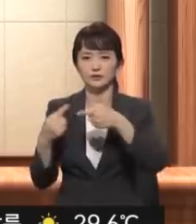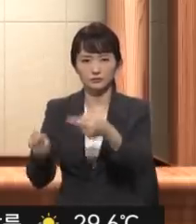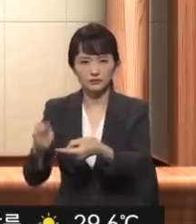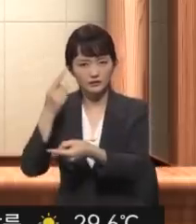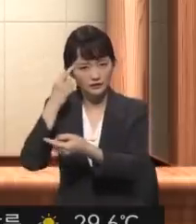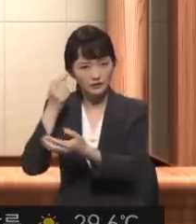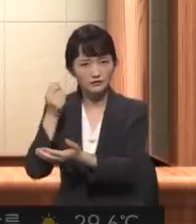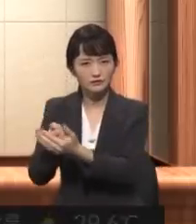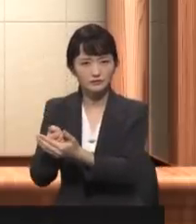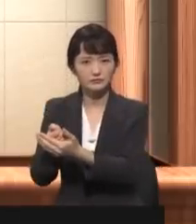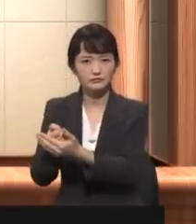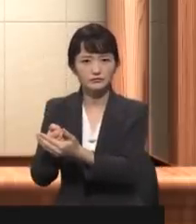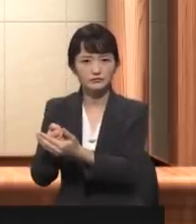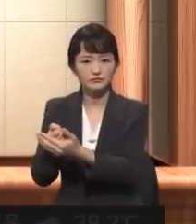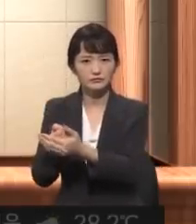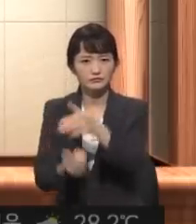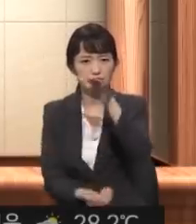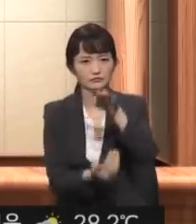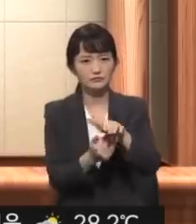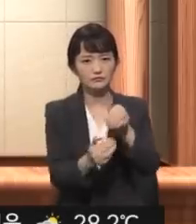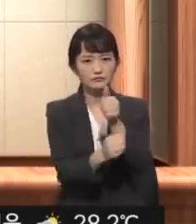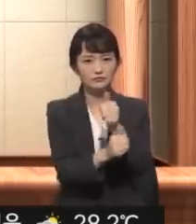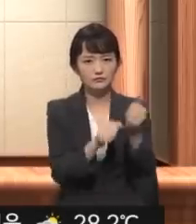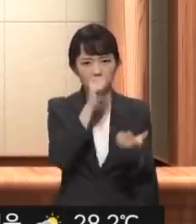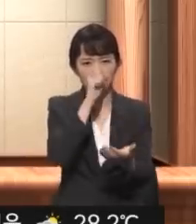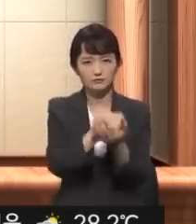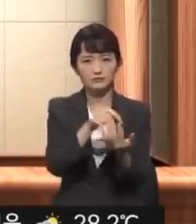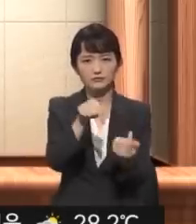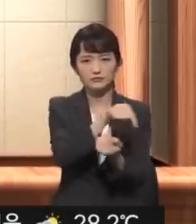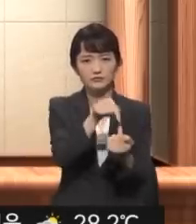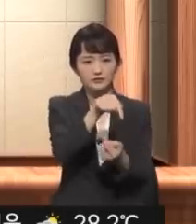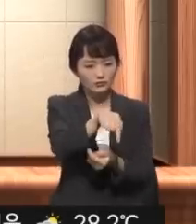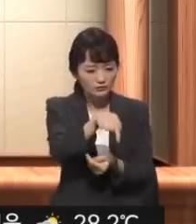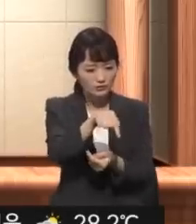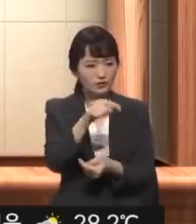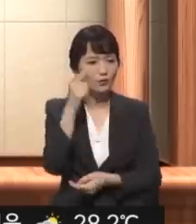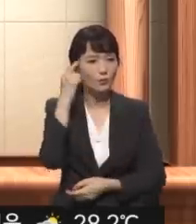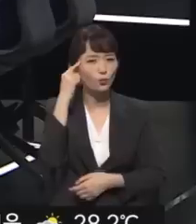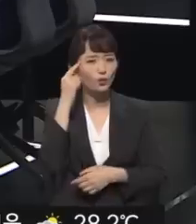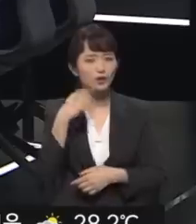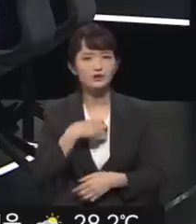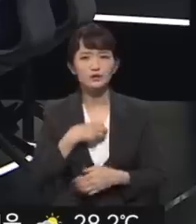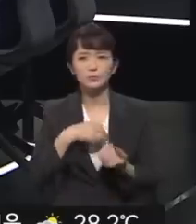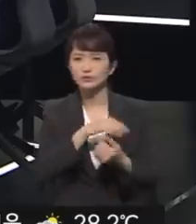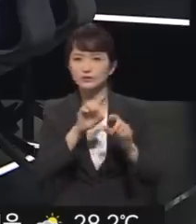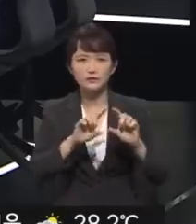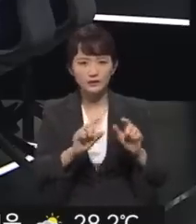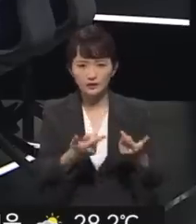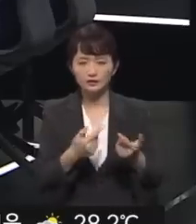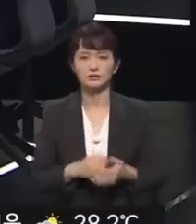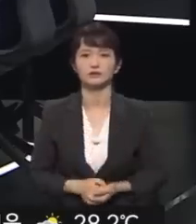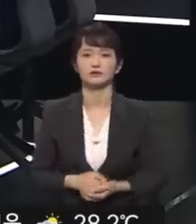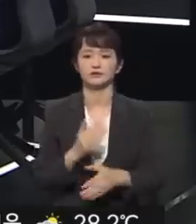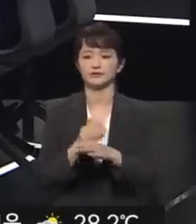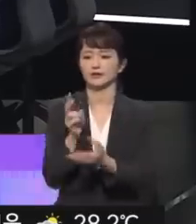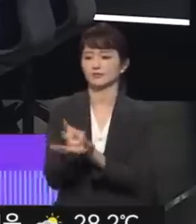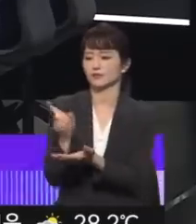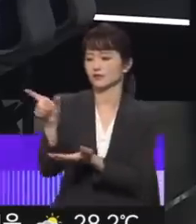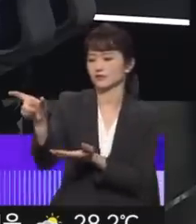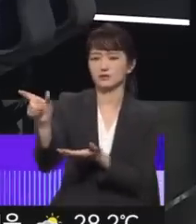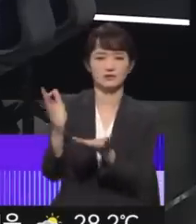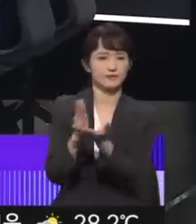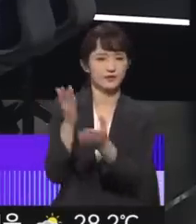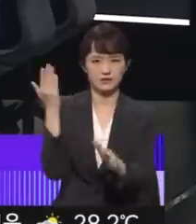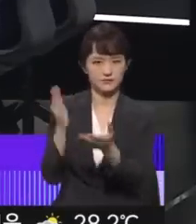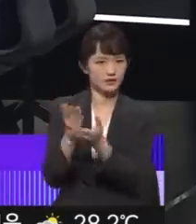했다 자 최고의 가 정상적으로 기능하는 데 이게 에 비상상황이 냐 그리고 당원 에 나온 비상 상황에 준하는 상황 이라는